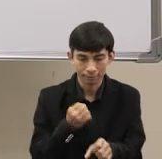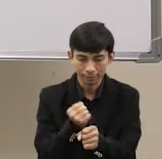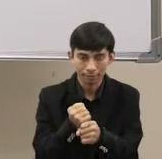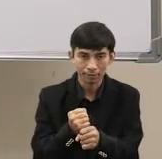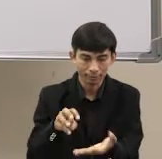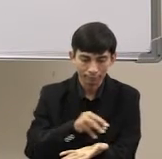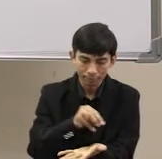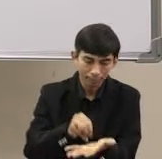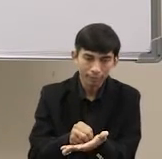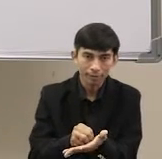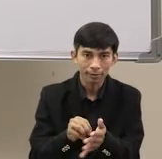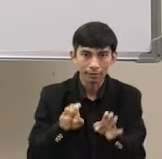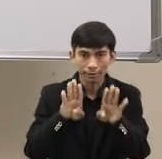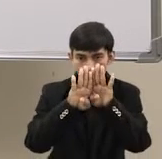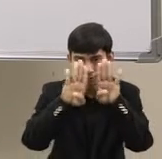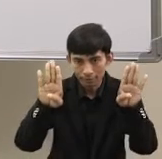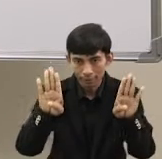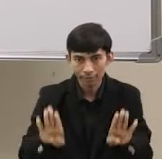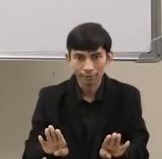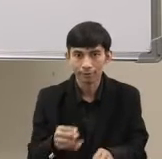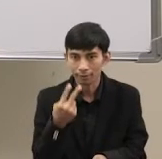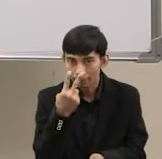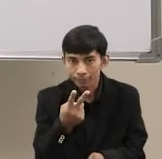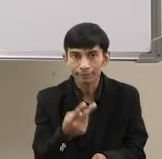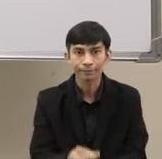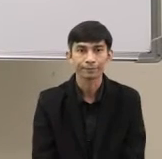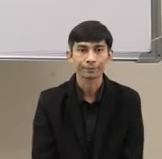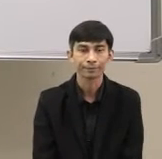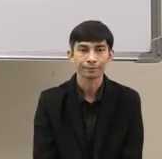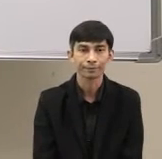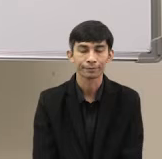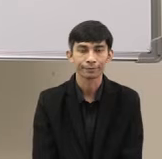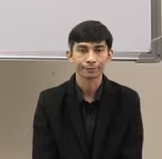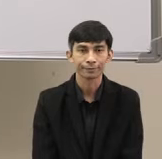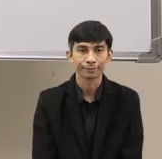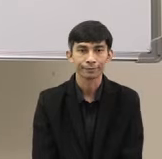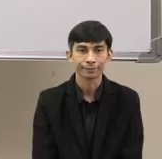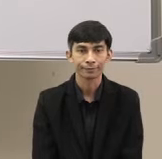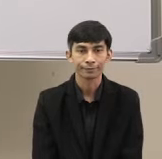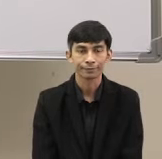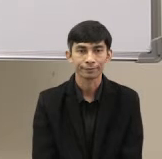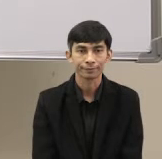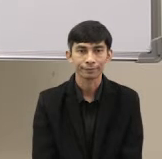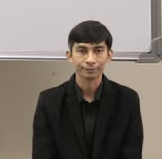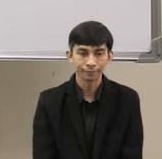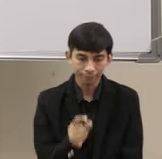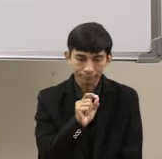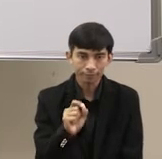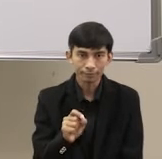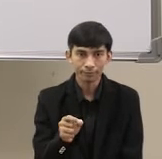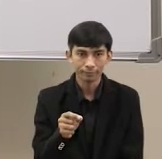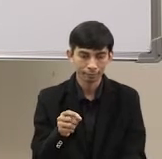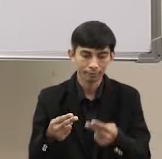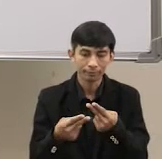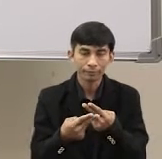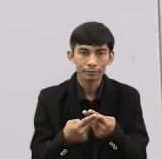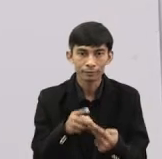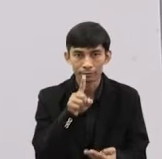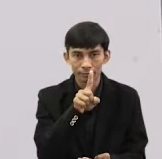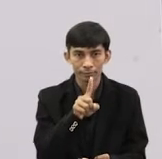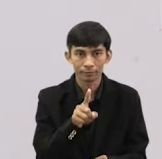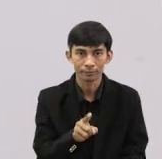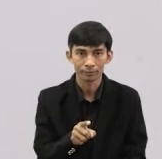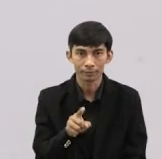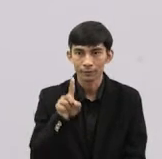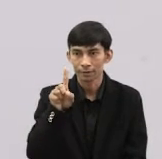lưu cà đá khiến. Chùn con tiếng ọc nè. Chà, chẳng xong tạm đàn mớ. Chẳng dương sử xế tua ti mùi. Chà, tua ti mùi